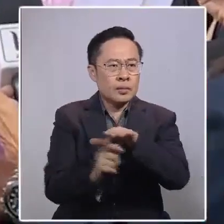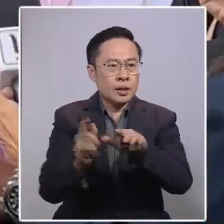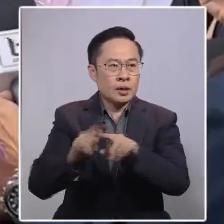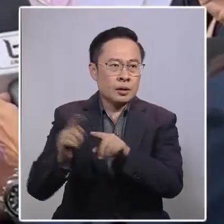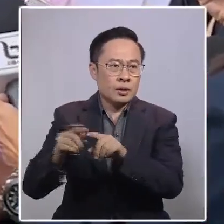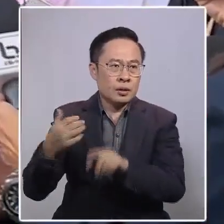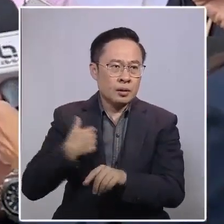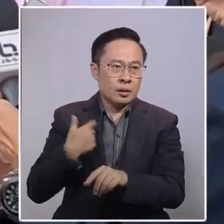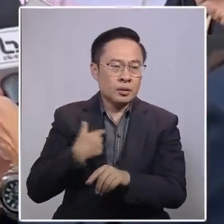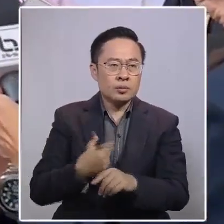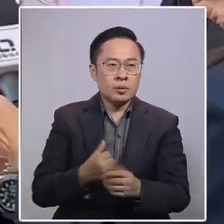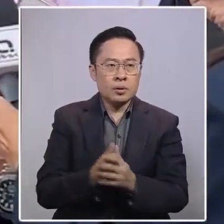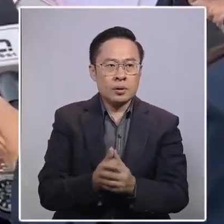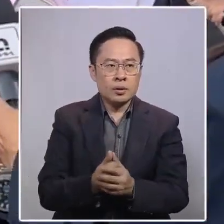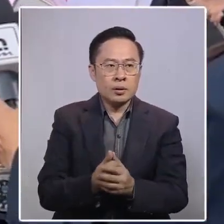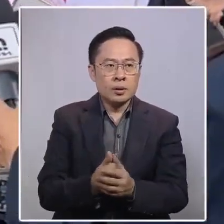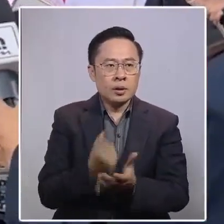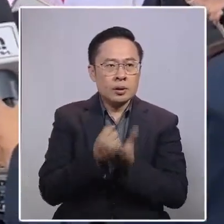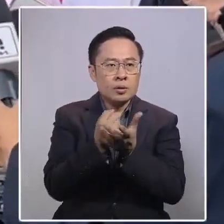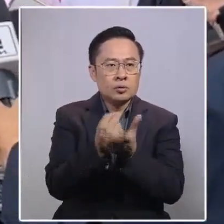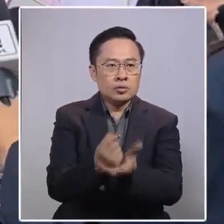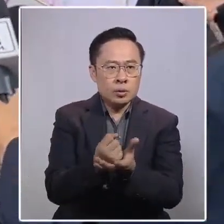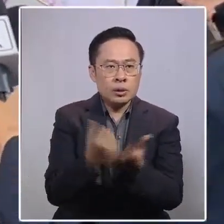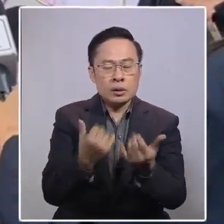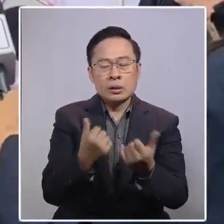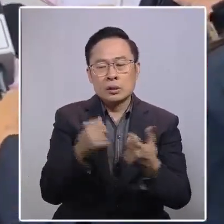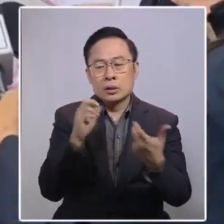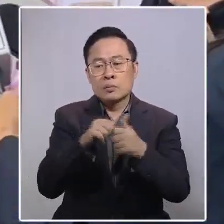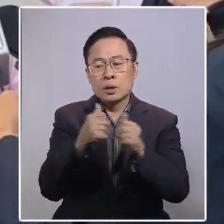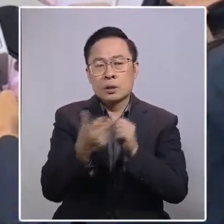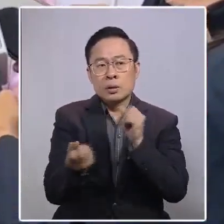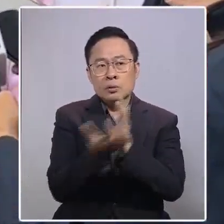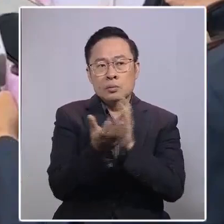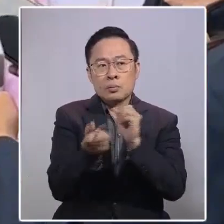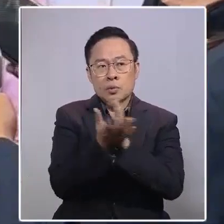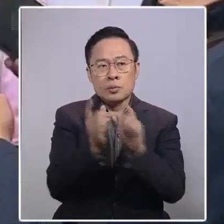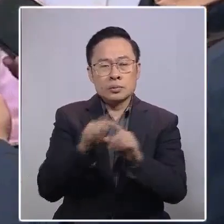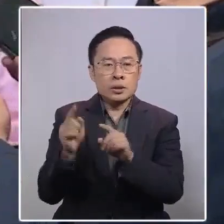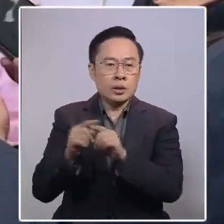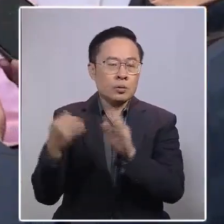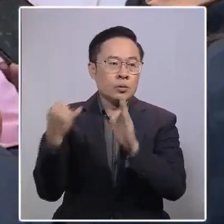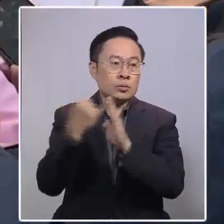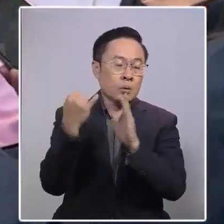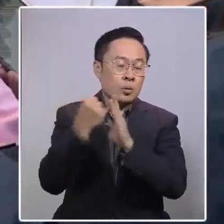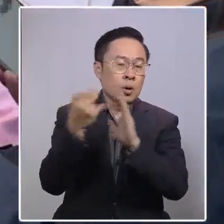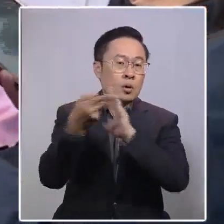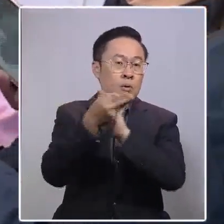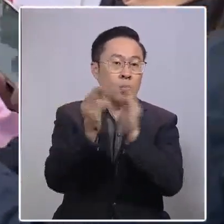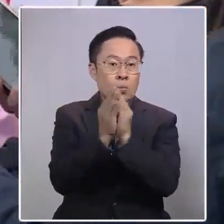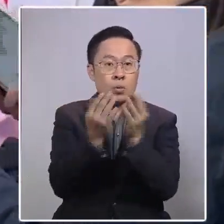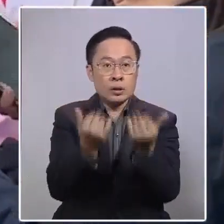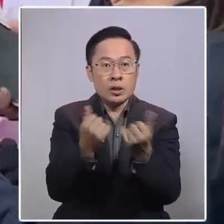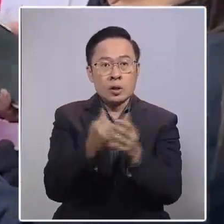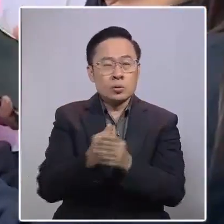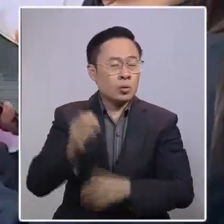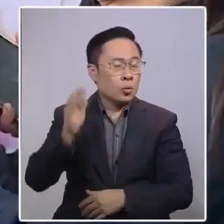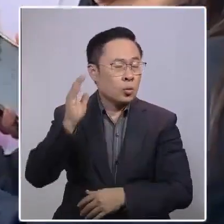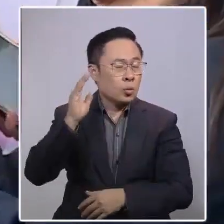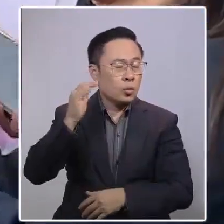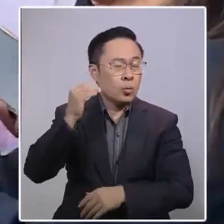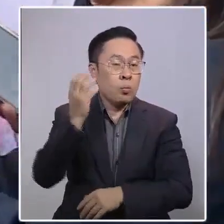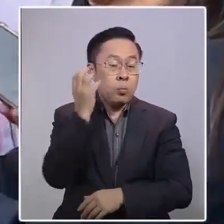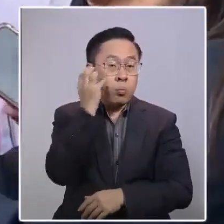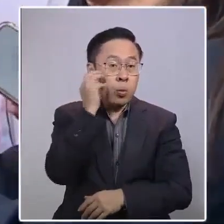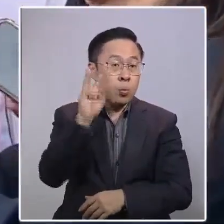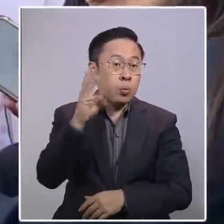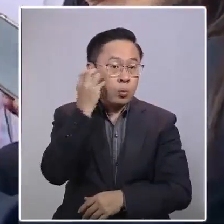วชนรายงานผลและแผนการช่วยเหลือเยียวยากรณีเหตุการณ์ความรุนแรงในพื้นที่จังหวัดหนองบัวลำภูนายวราวุฒิได้ขอให้ผู้ที่วิจ